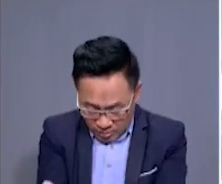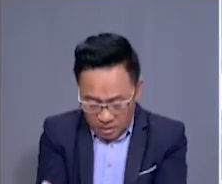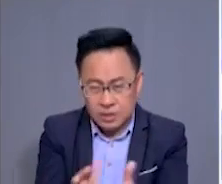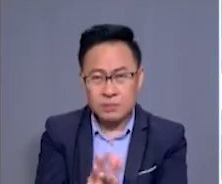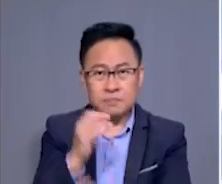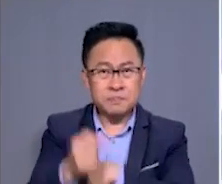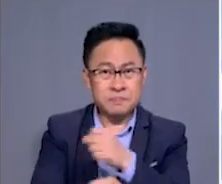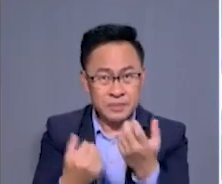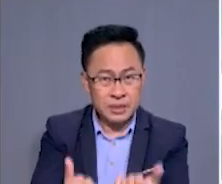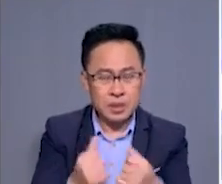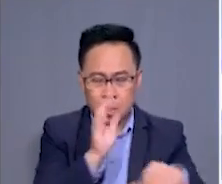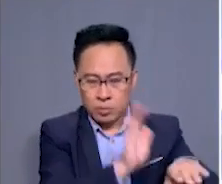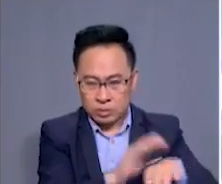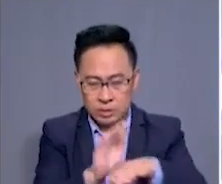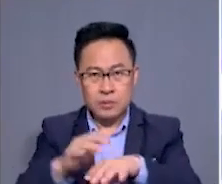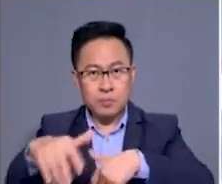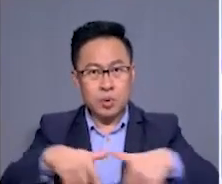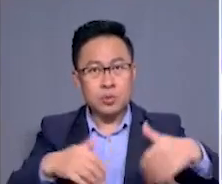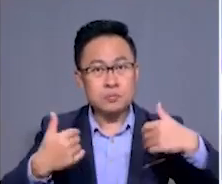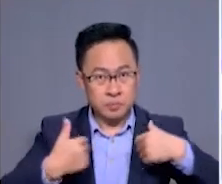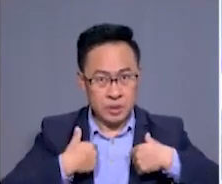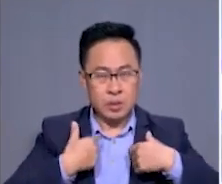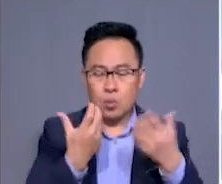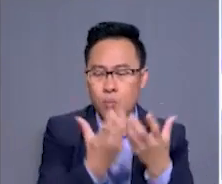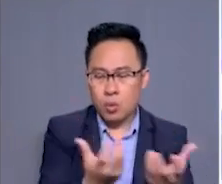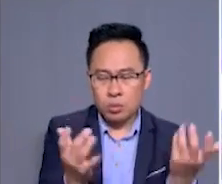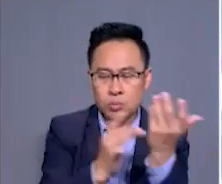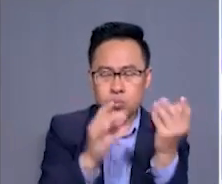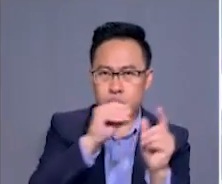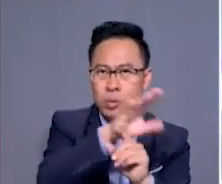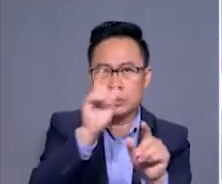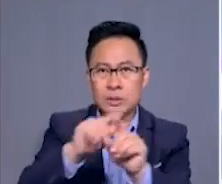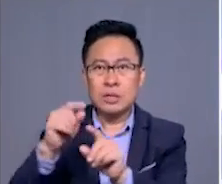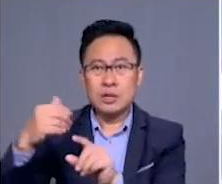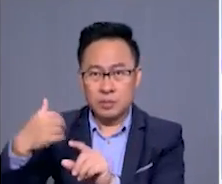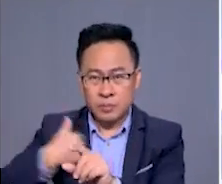ระยะๆอยู่แล้วนะฮะ ก็น่าเชื่อนะคะว่าน่าจะดีขึ้นกว่าในยุคหลายสิบปีที่ผ่านมา